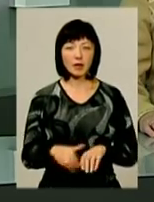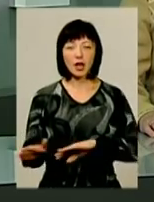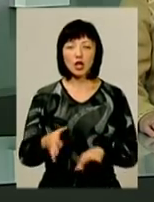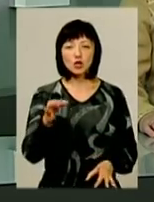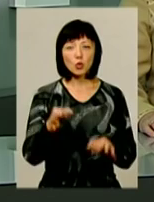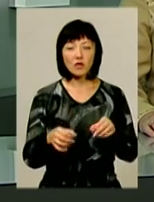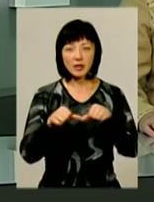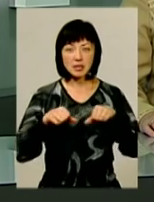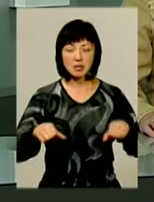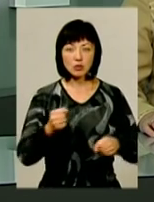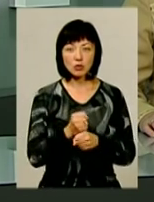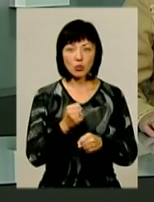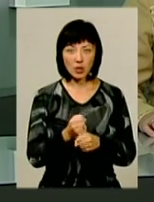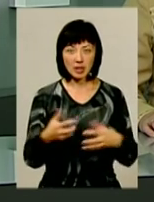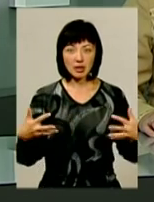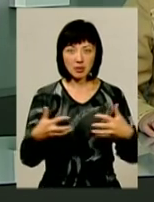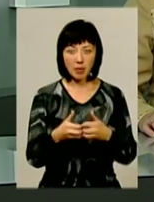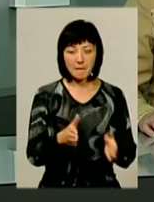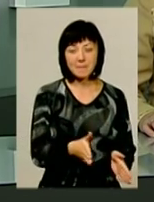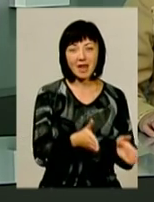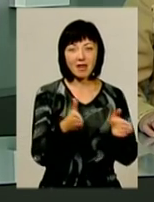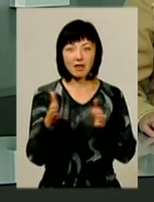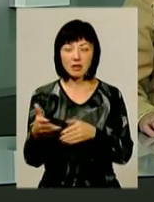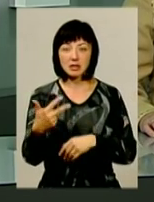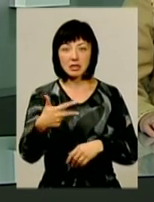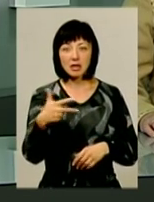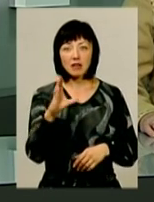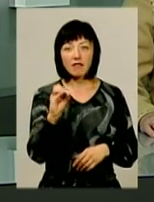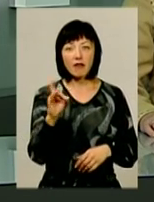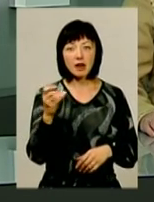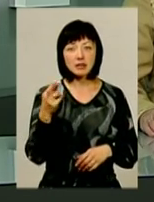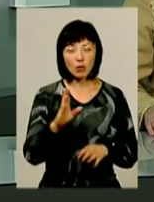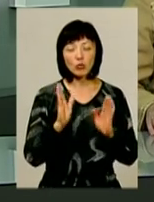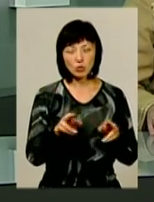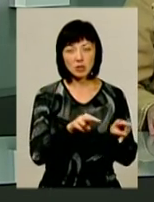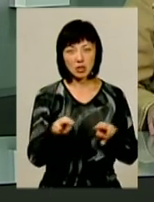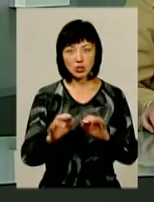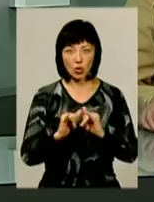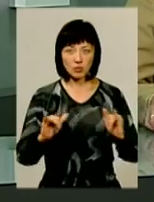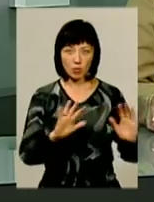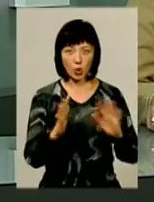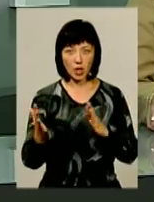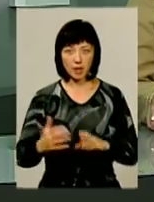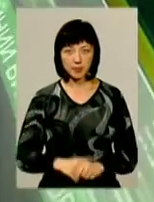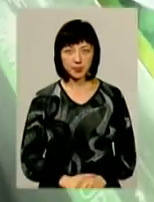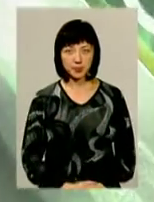Судове засідання щодо скоєного ДТП перенесено на 30 вересня. Ми стежитимемо за розвитком подій.